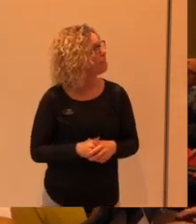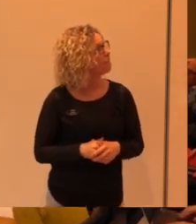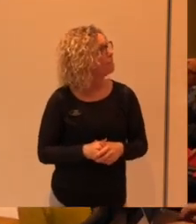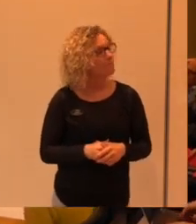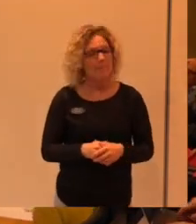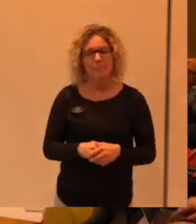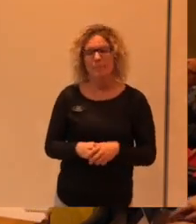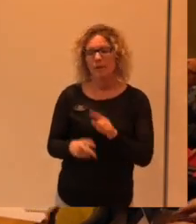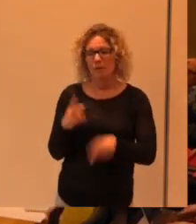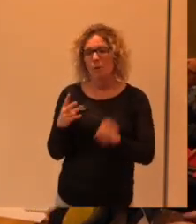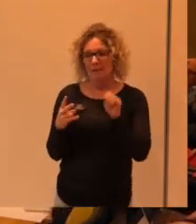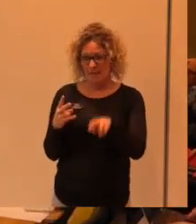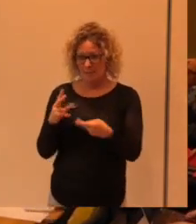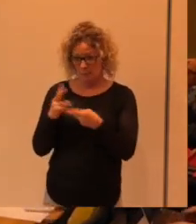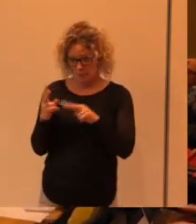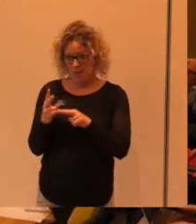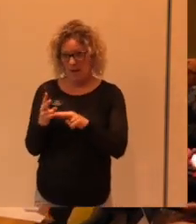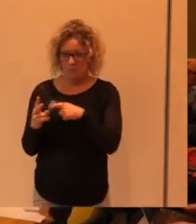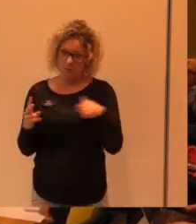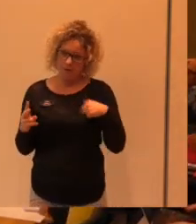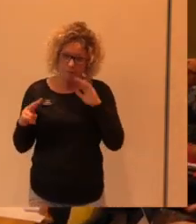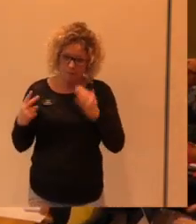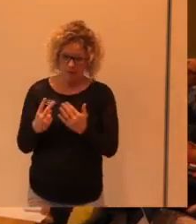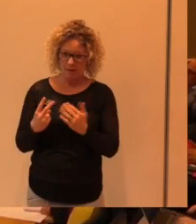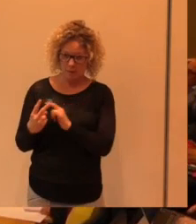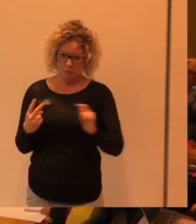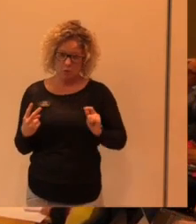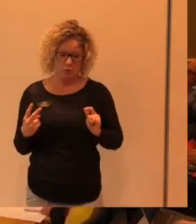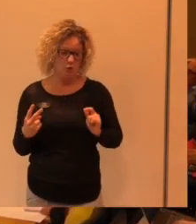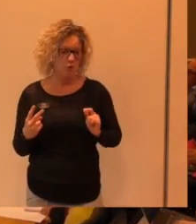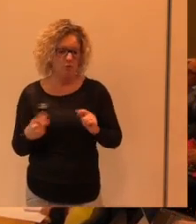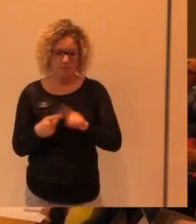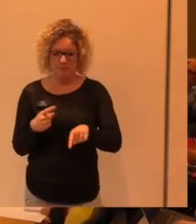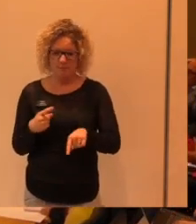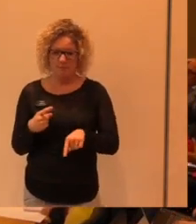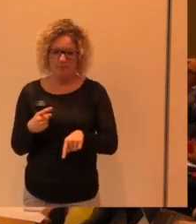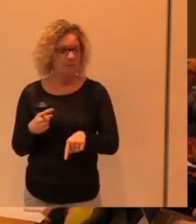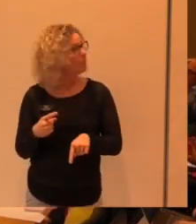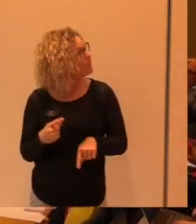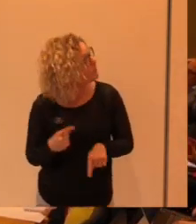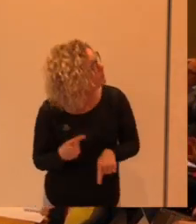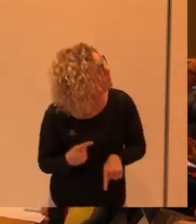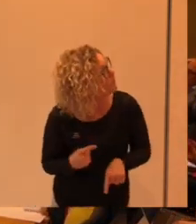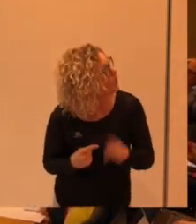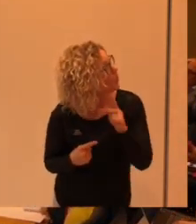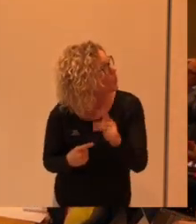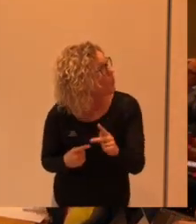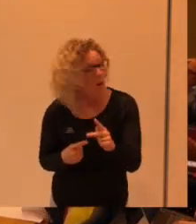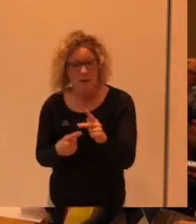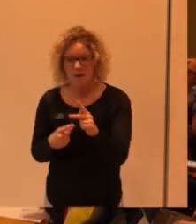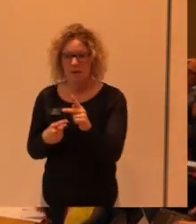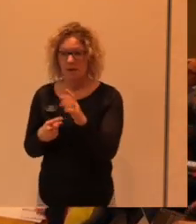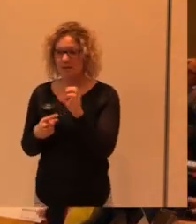Två exempel på system som vi förvaltar på Riksantikvarieämbetet det är K-samsök och